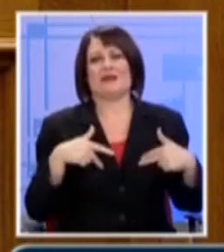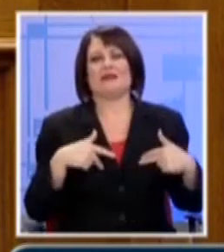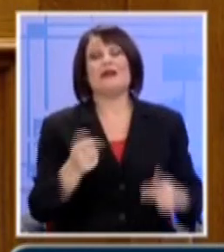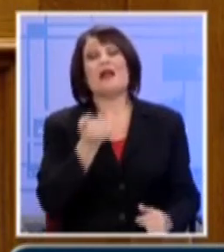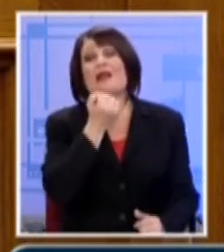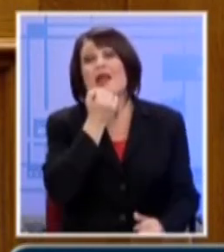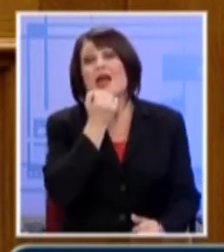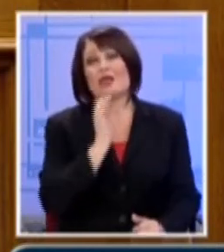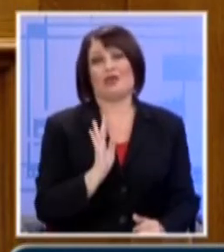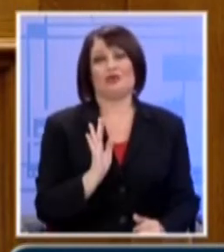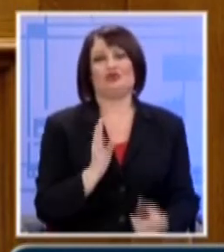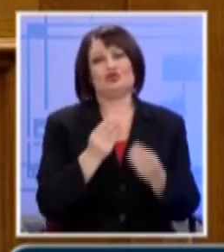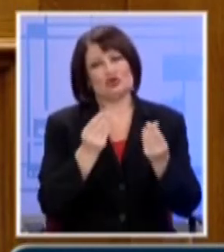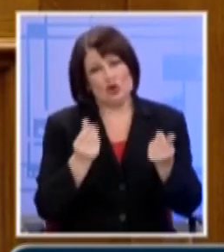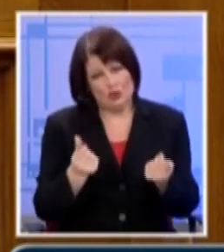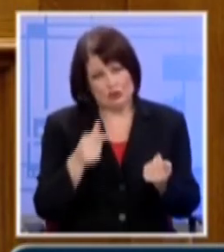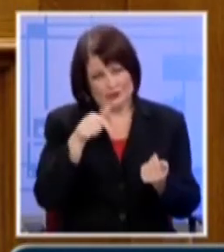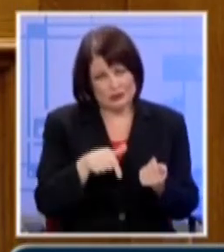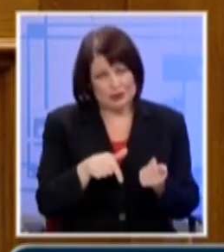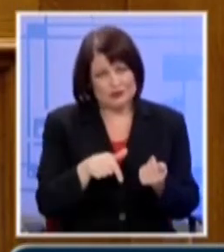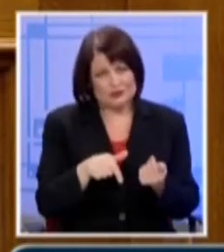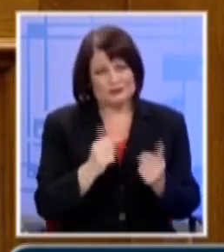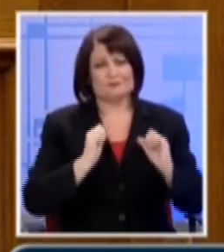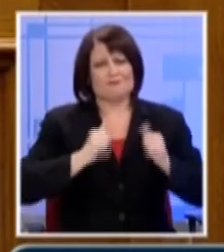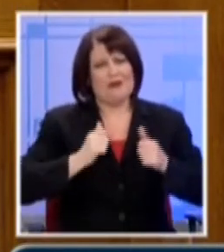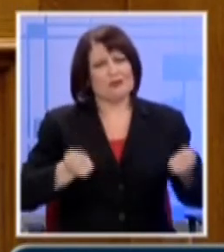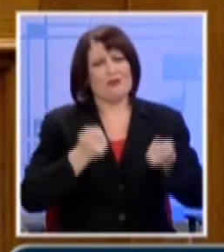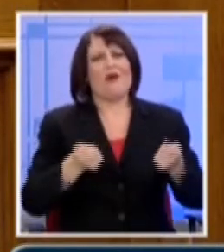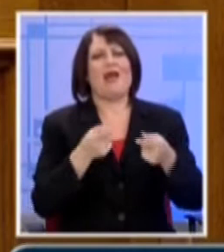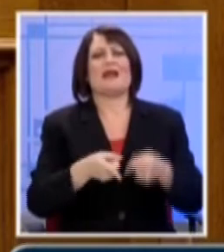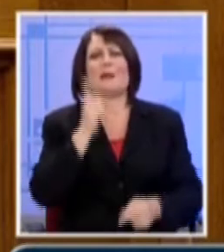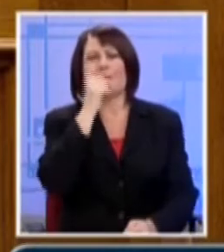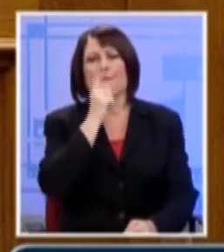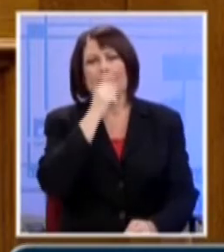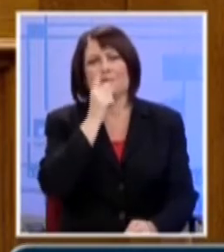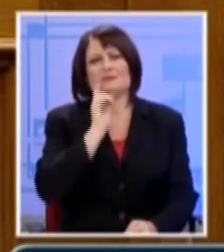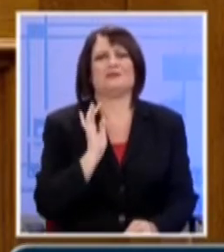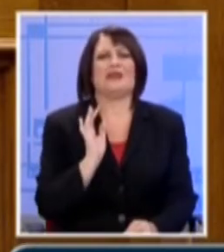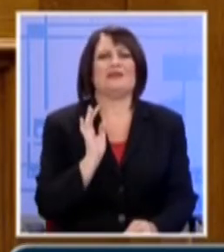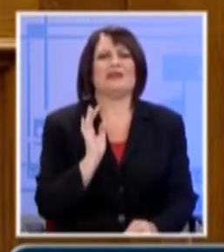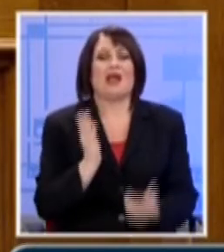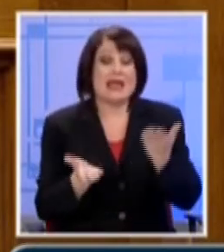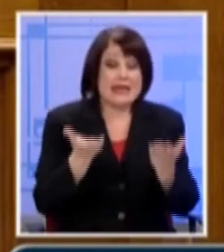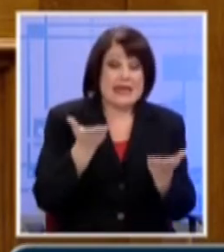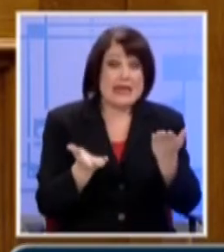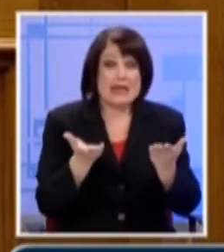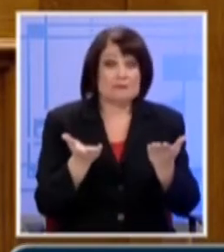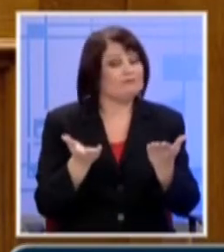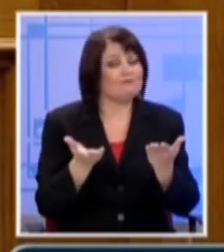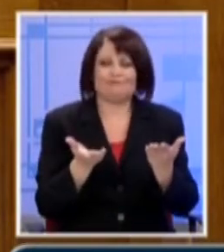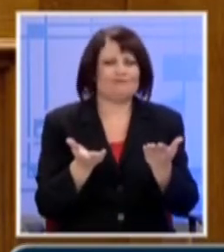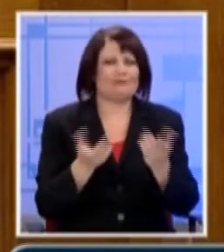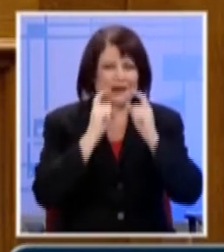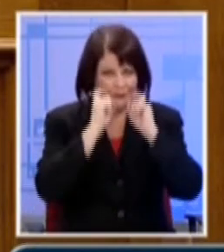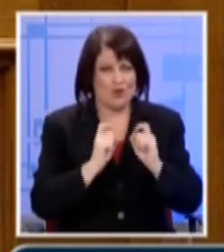Συγκρίνονται όσοι πιστεύουν ότι με τέτοιους τρόπους, με τέτοιες πρωτοβουλίες και με τέτοια ψευδεπίγραφα διλήμματα θα